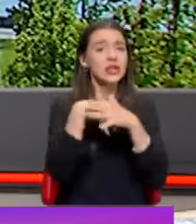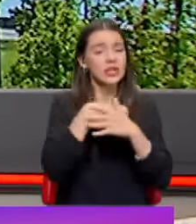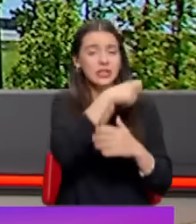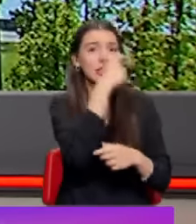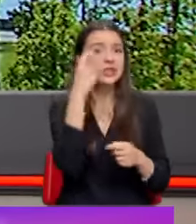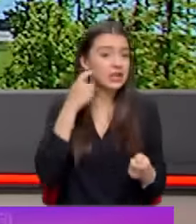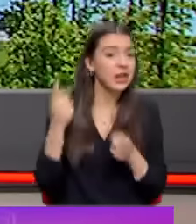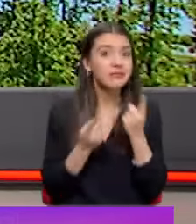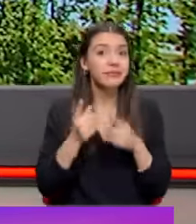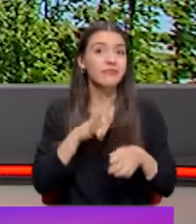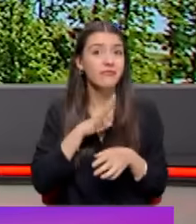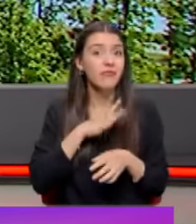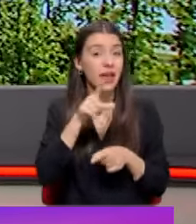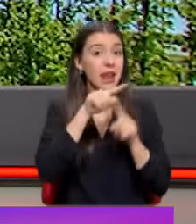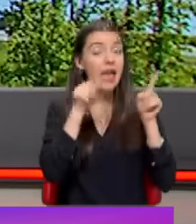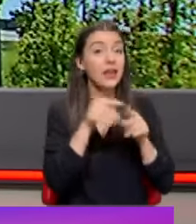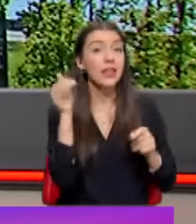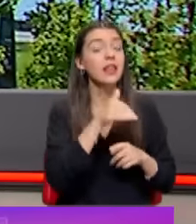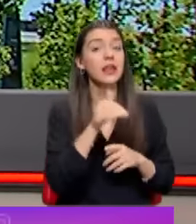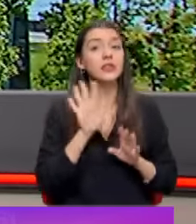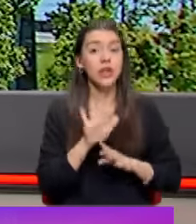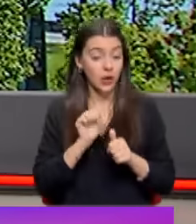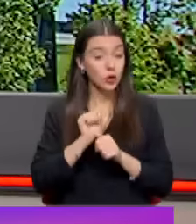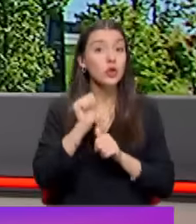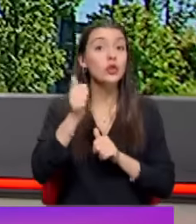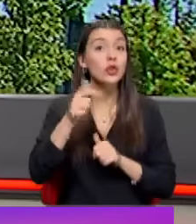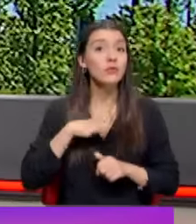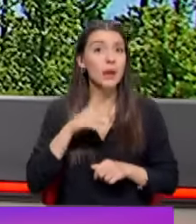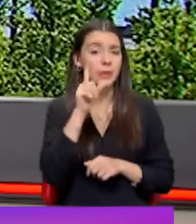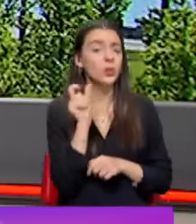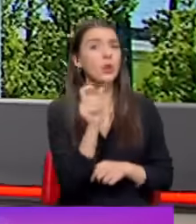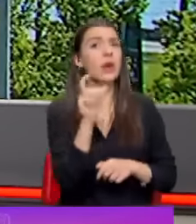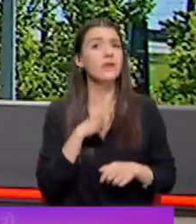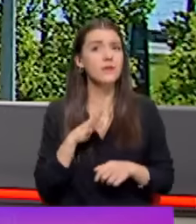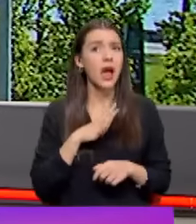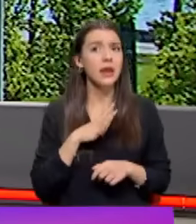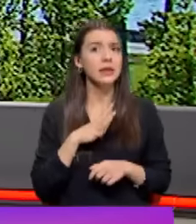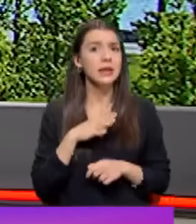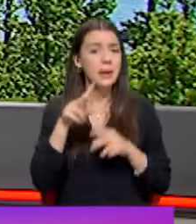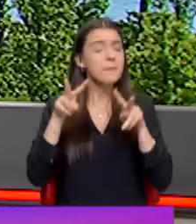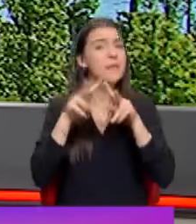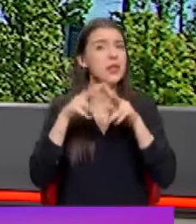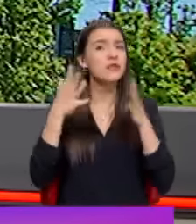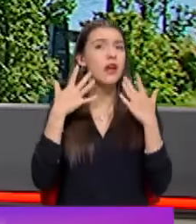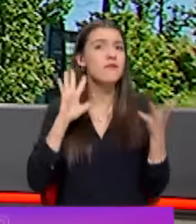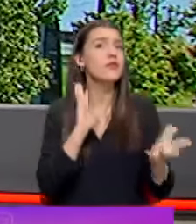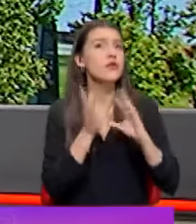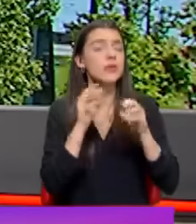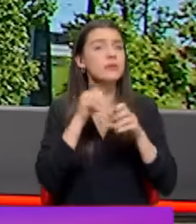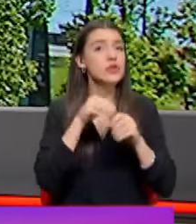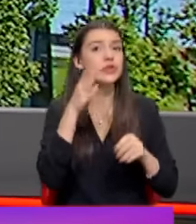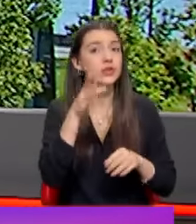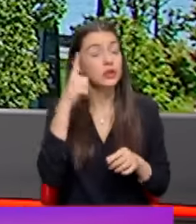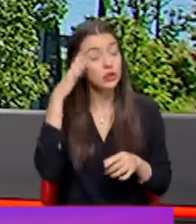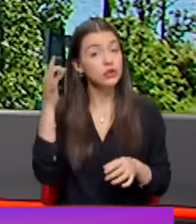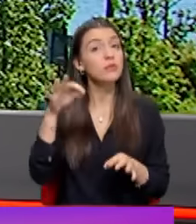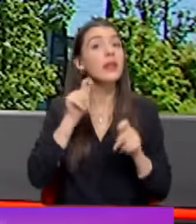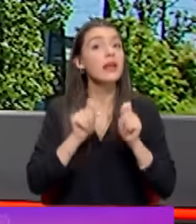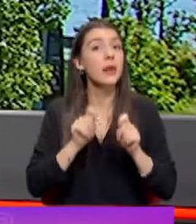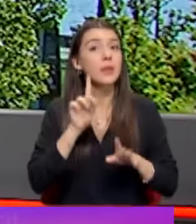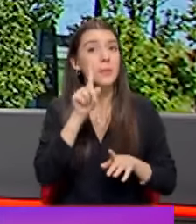gelişmeleri var ekrana gelecek olan. Dün itibariyle yaptığımız bir uyarı vardı. Meteoroloji Genel Müdürlüğü'nün uzmanları da yaptılar.